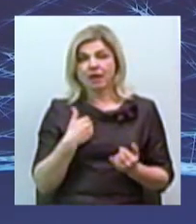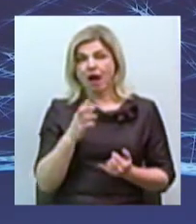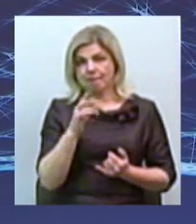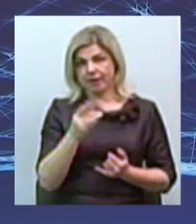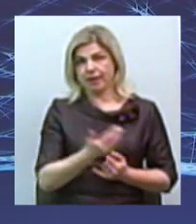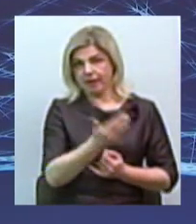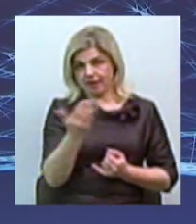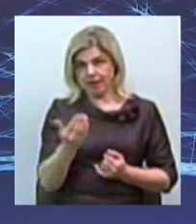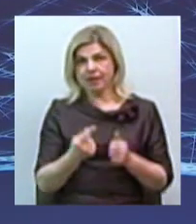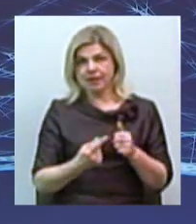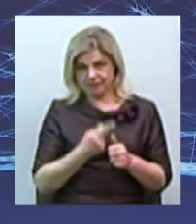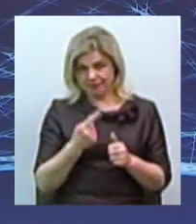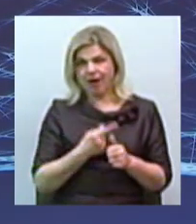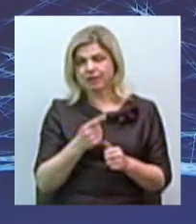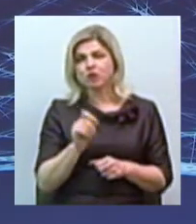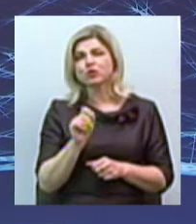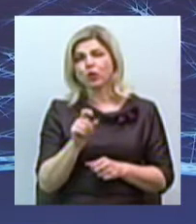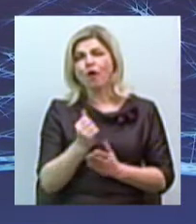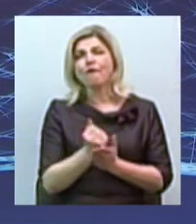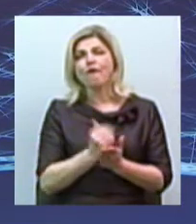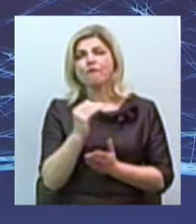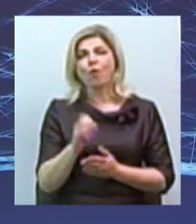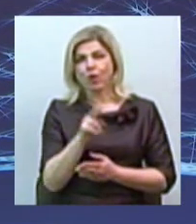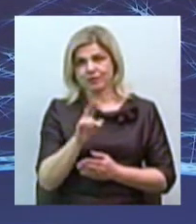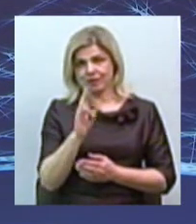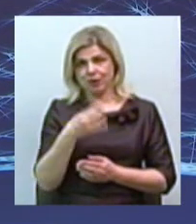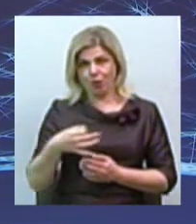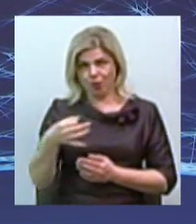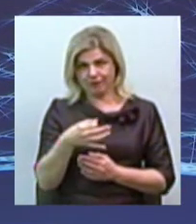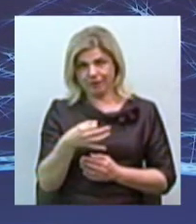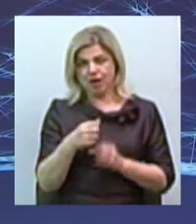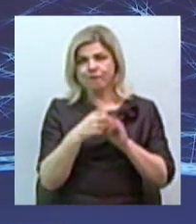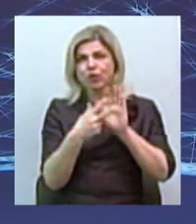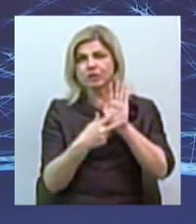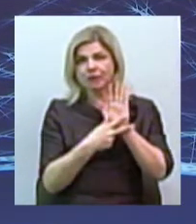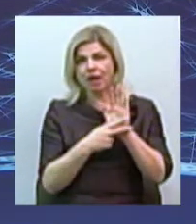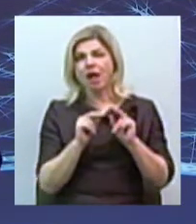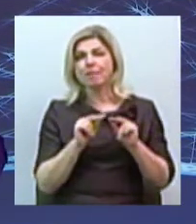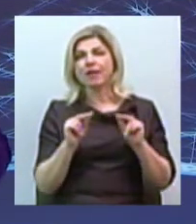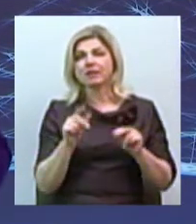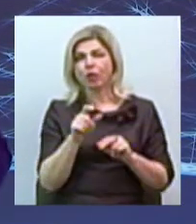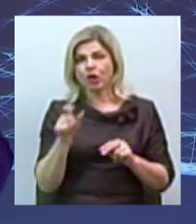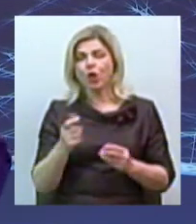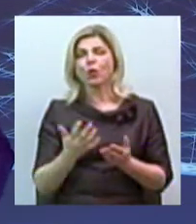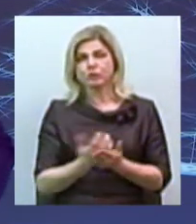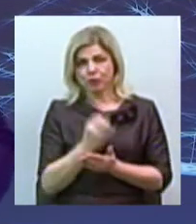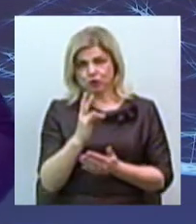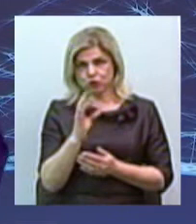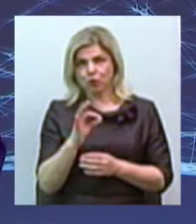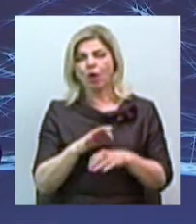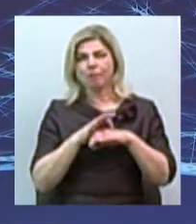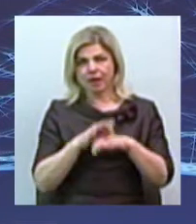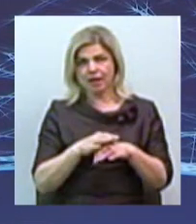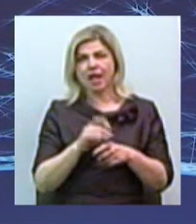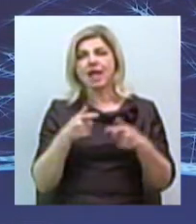золотим фондом нашої Миколаївщини. 18 педагогів успішно пройшли сертифікацію